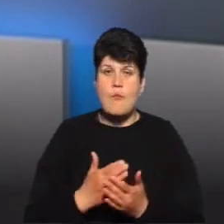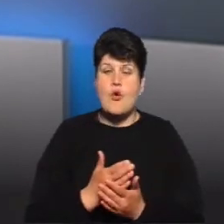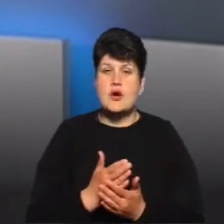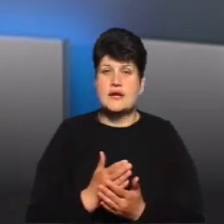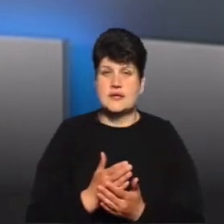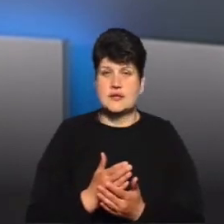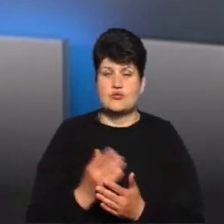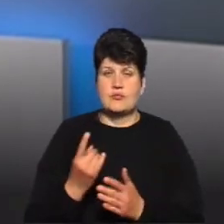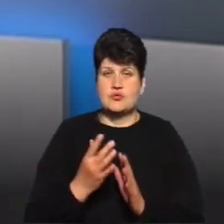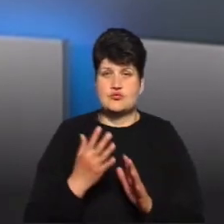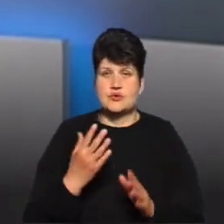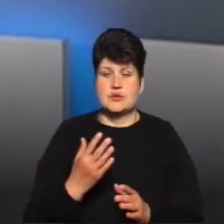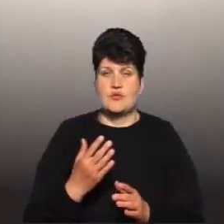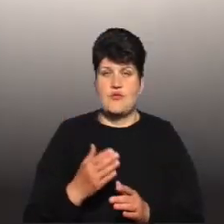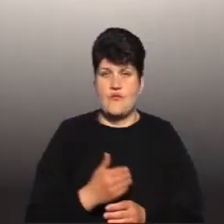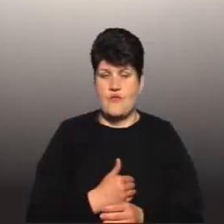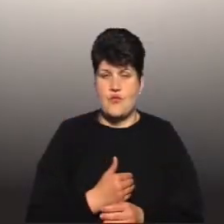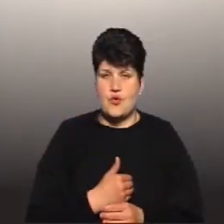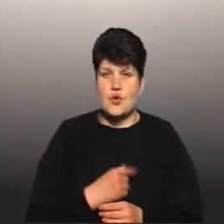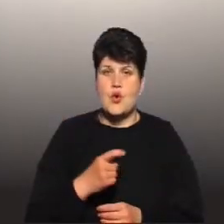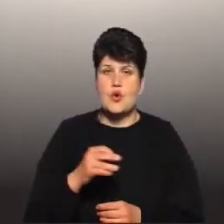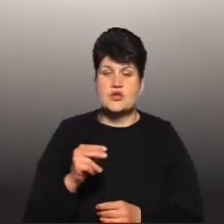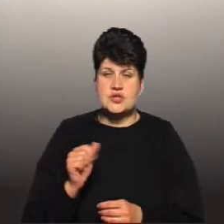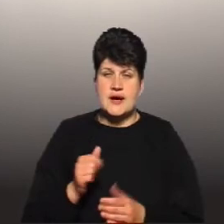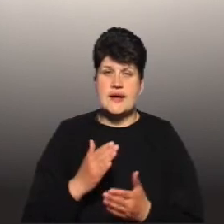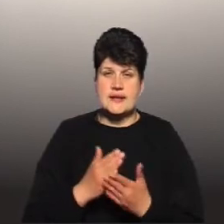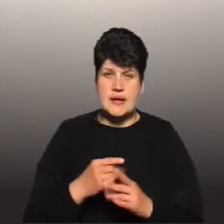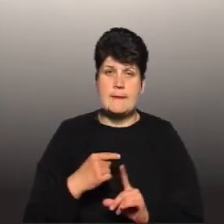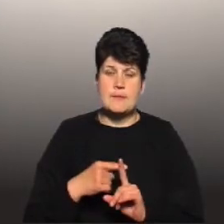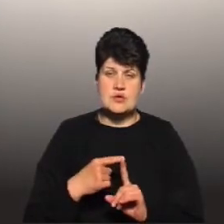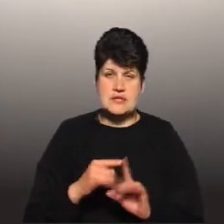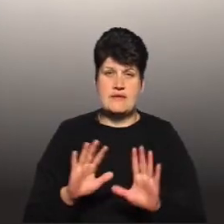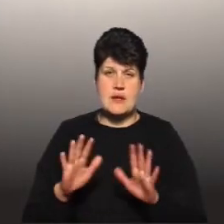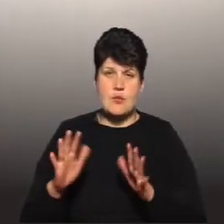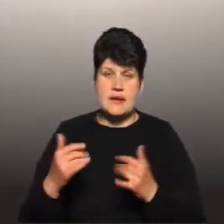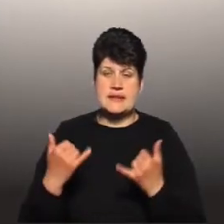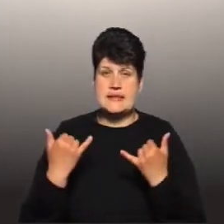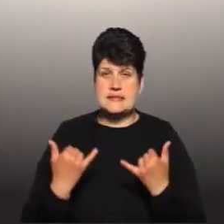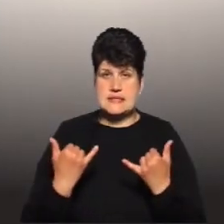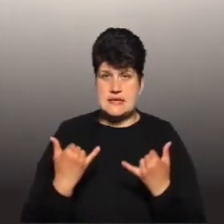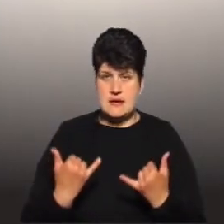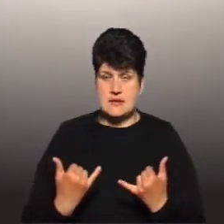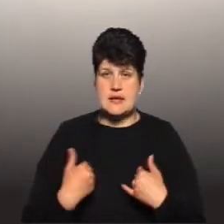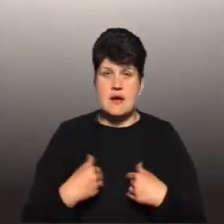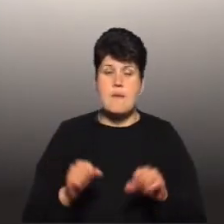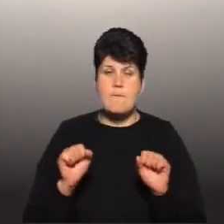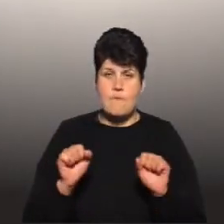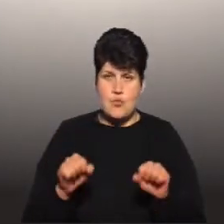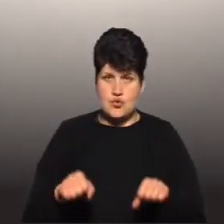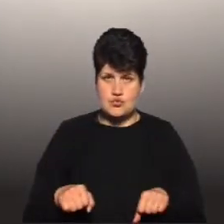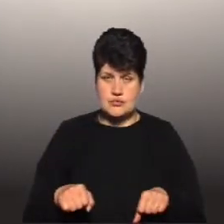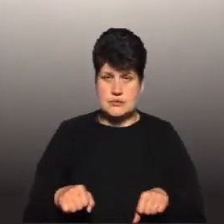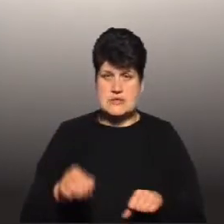волю. Хоча є позитивний момент зараз, бо я можу згадати,